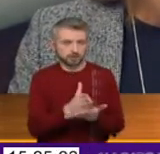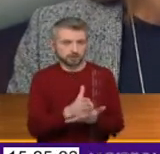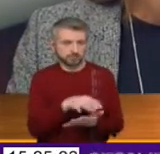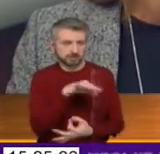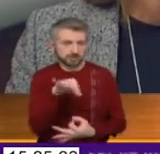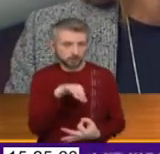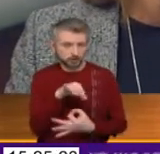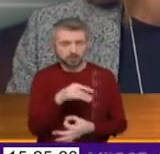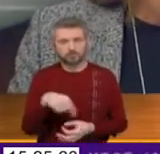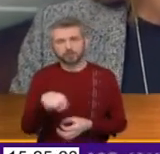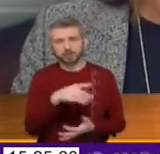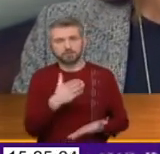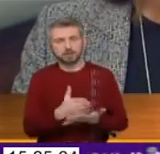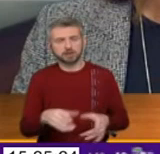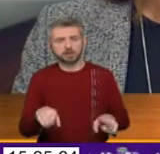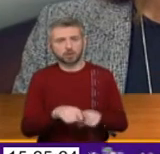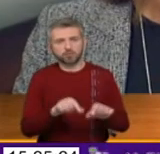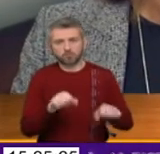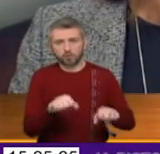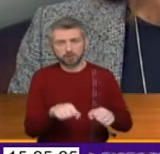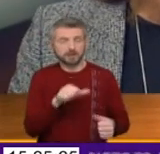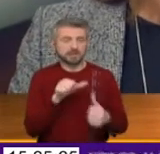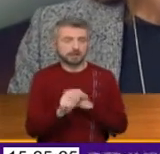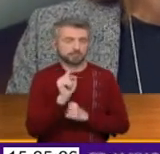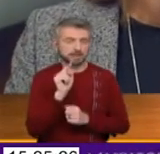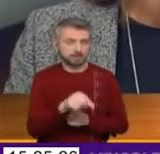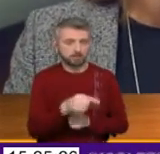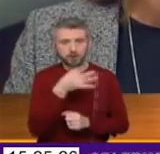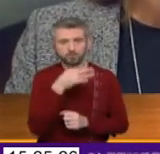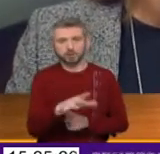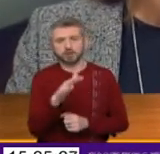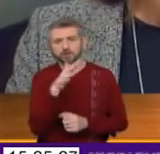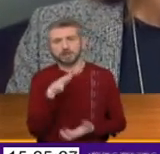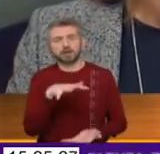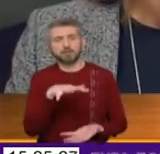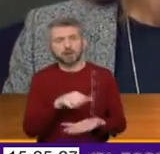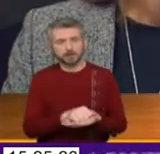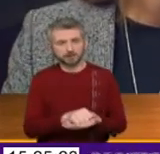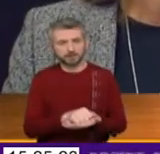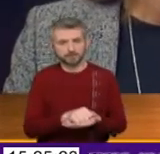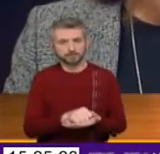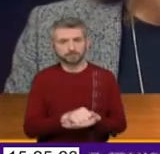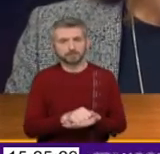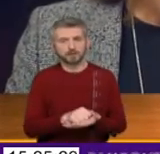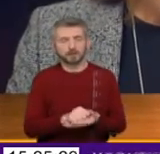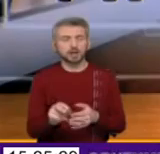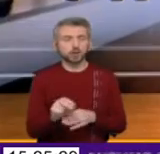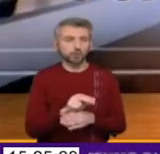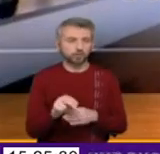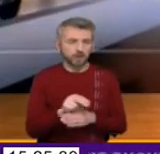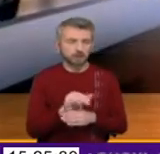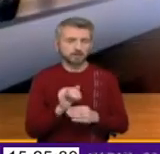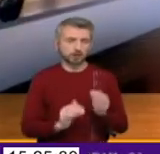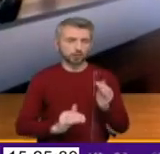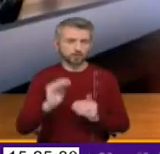сироти, щоб вони мали таку можливість саме там в будь-який час займатися, лікуватися, і рости